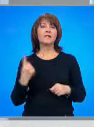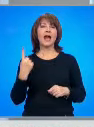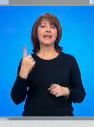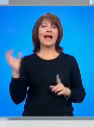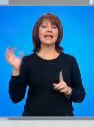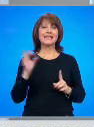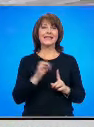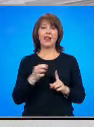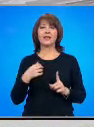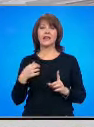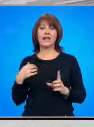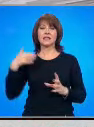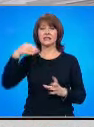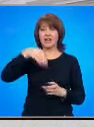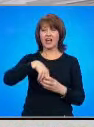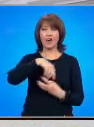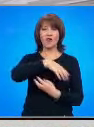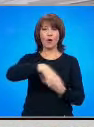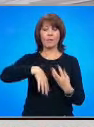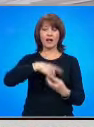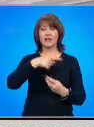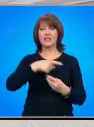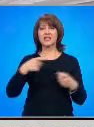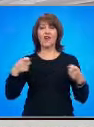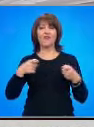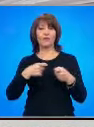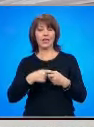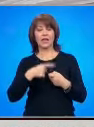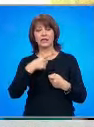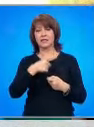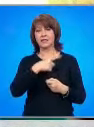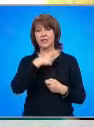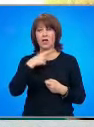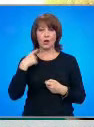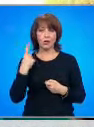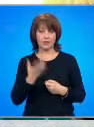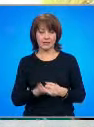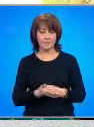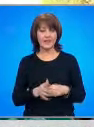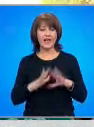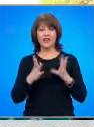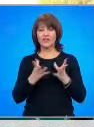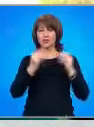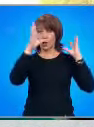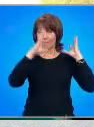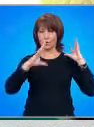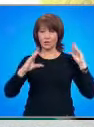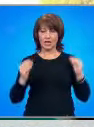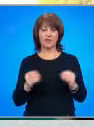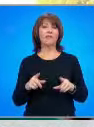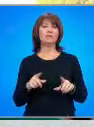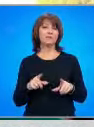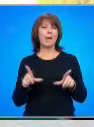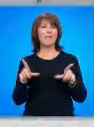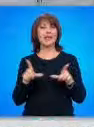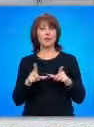Русия. Това е неговата цел. От БСП заявиха, че трябва да се спазва държавния протокол. Всички посланици, включително и госпожа